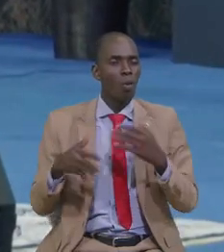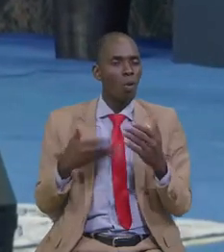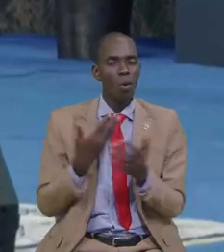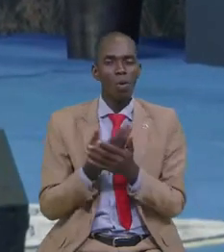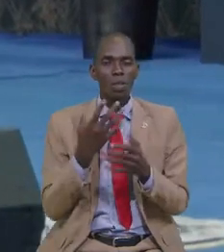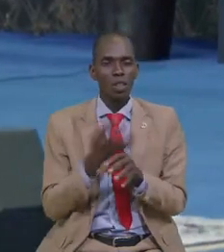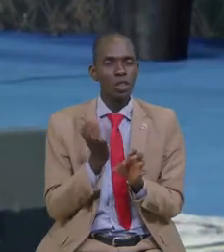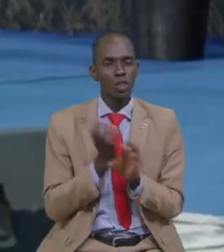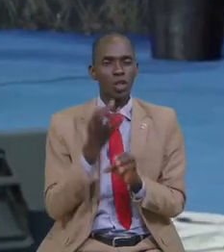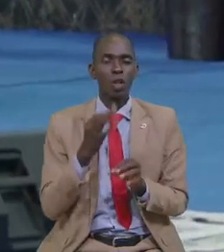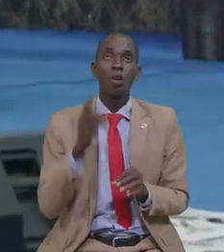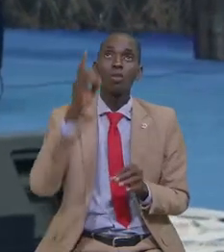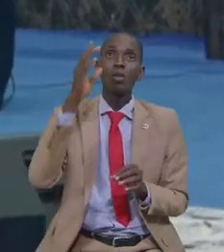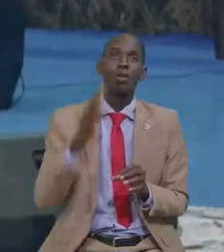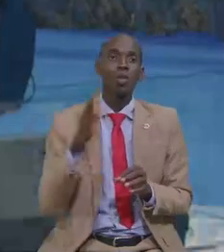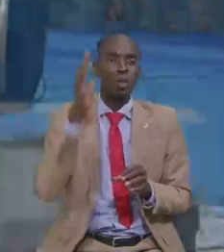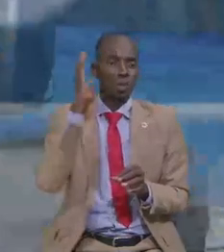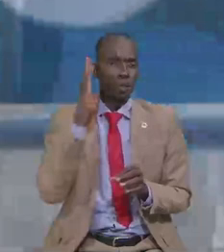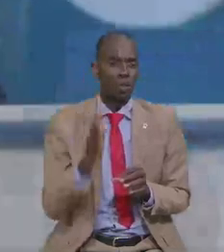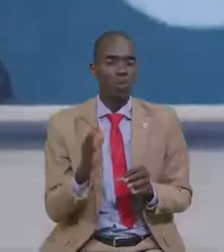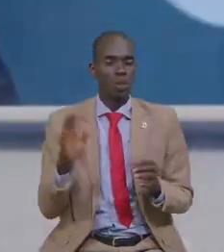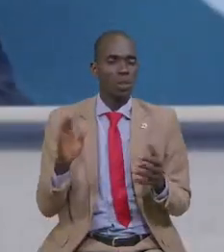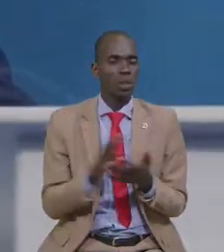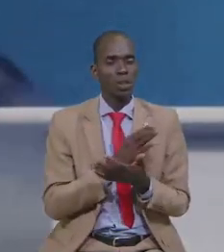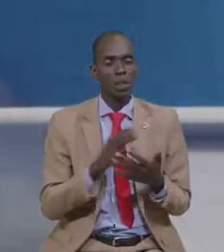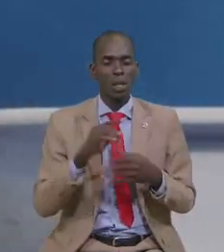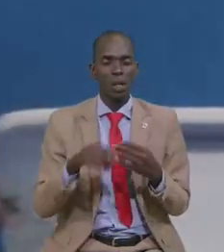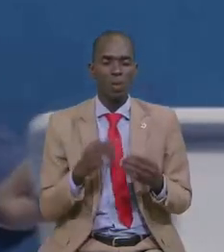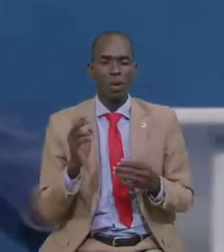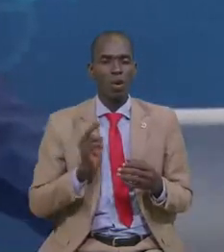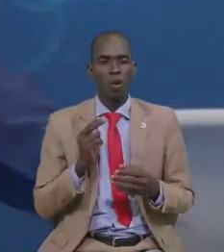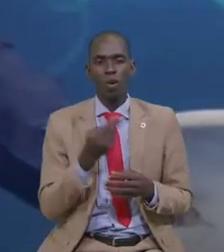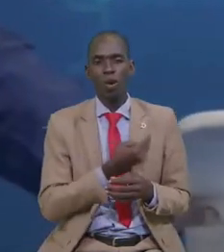de toutes les créatures de Dieu,